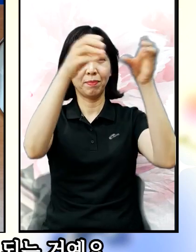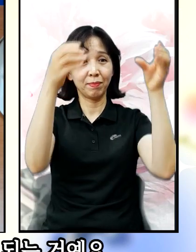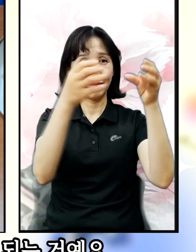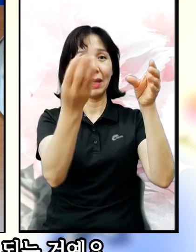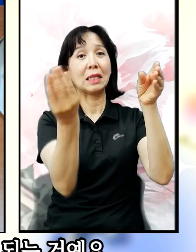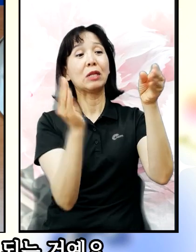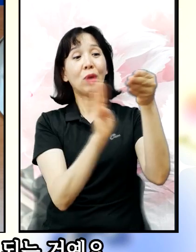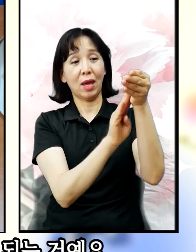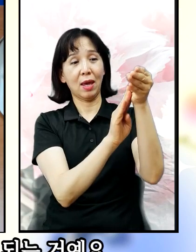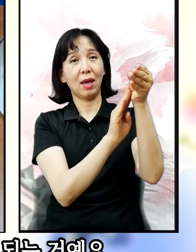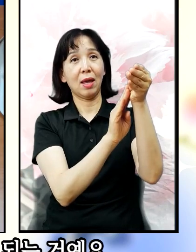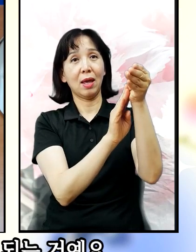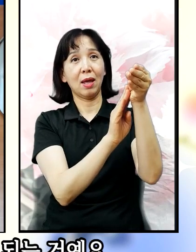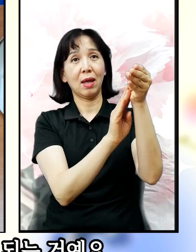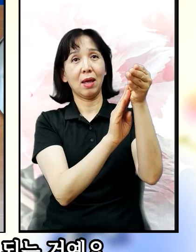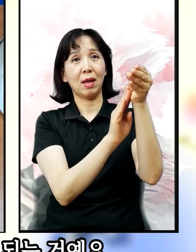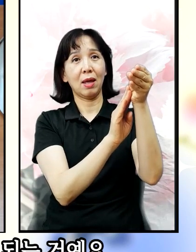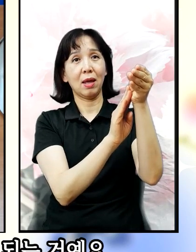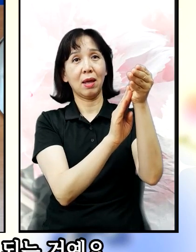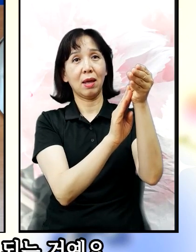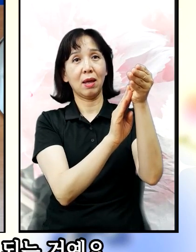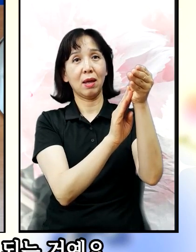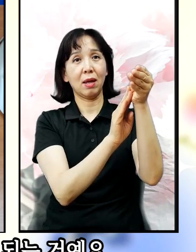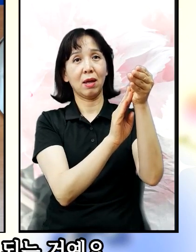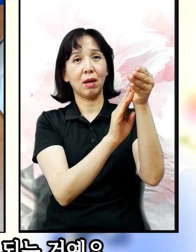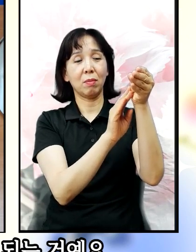뒤쪽에다가 이 고리를